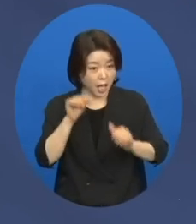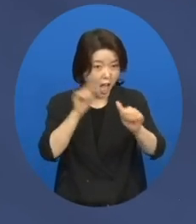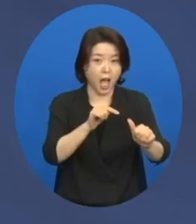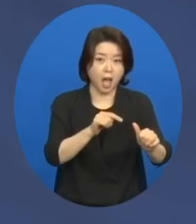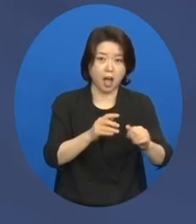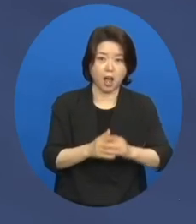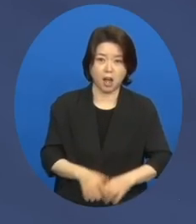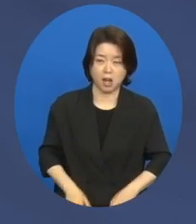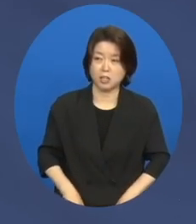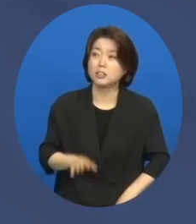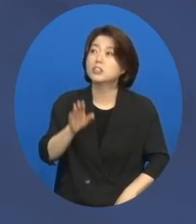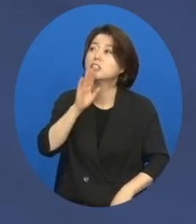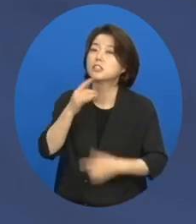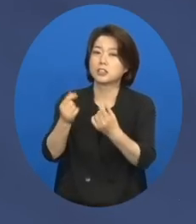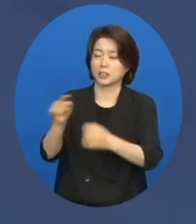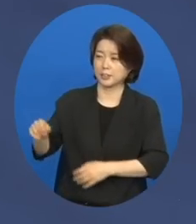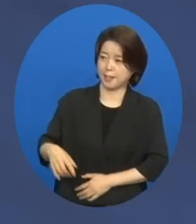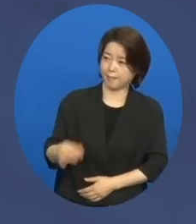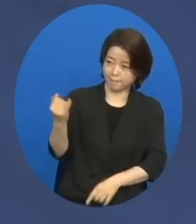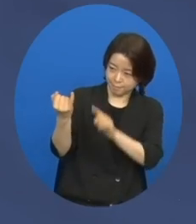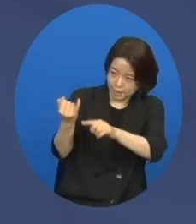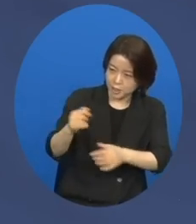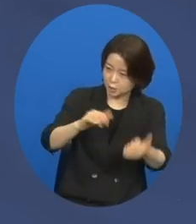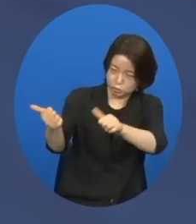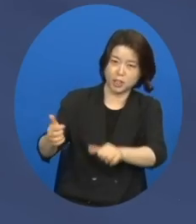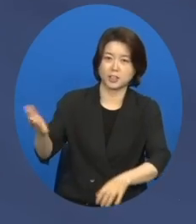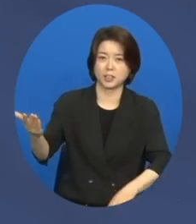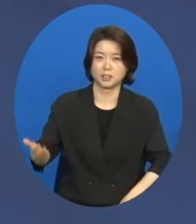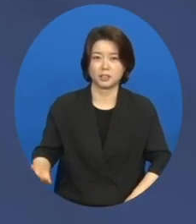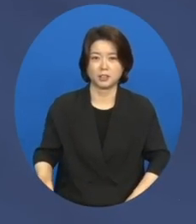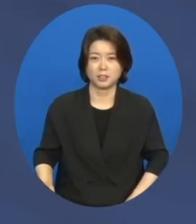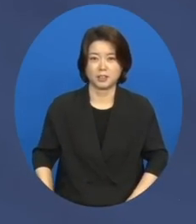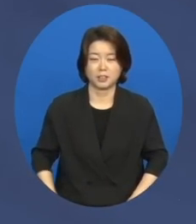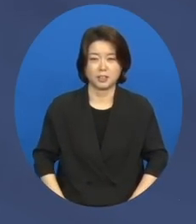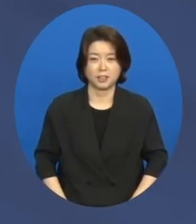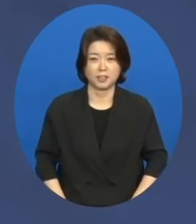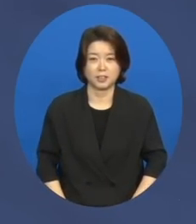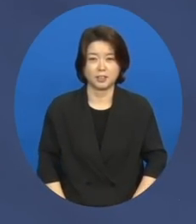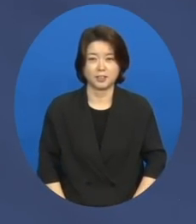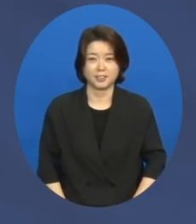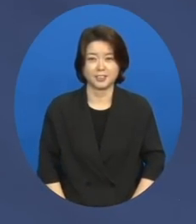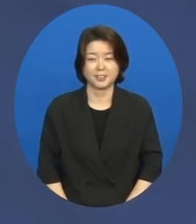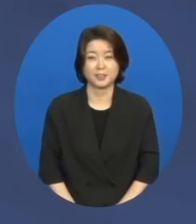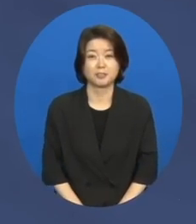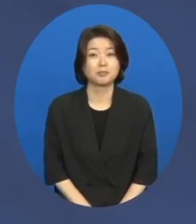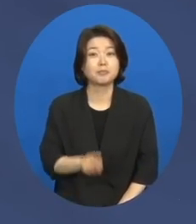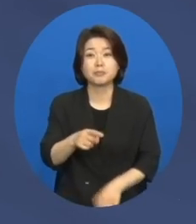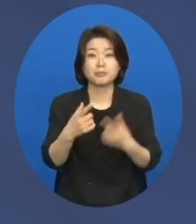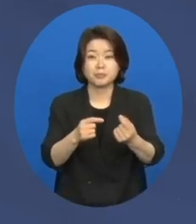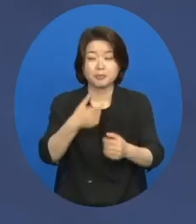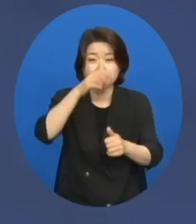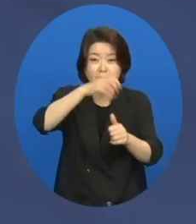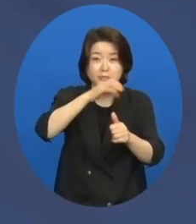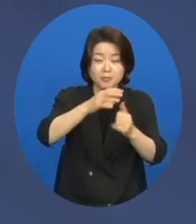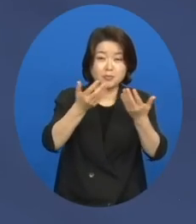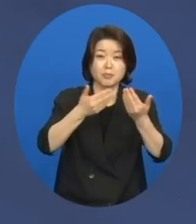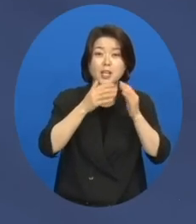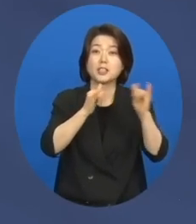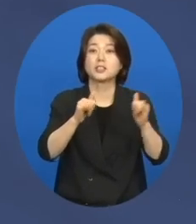실증적으로도 맞으니까 저런 여자가 죽어야 된다고. 이렇게 세례를 받은